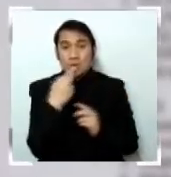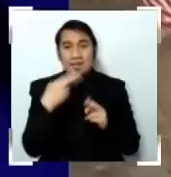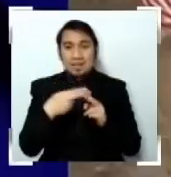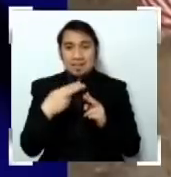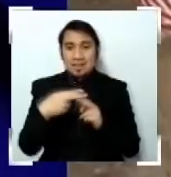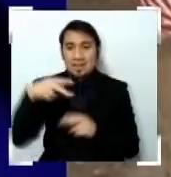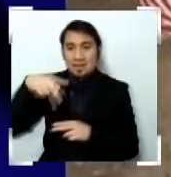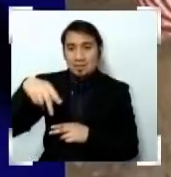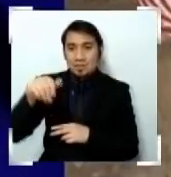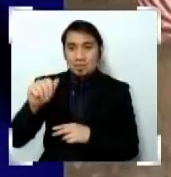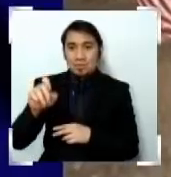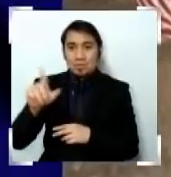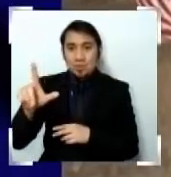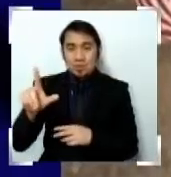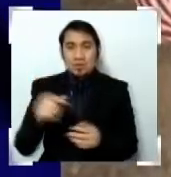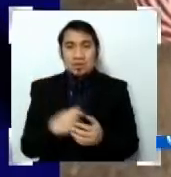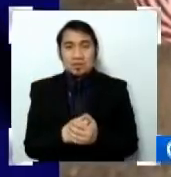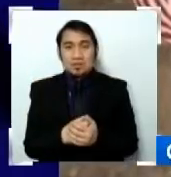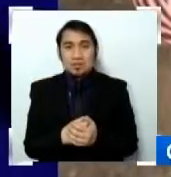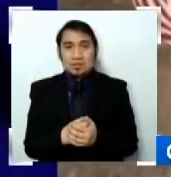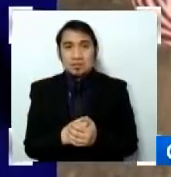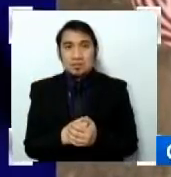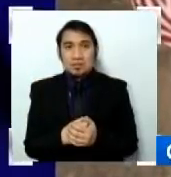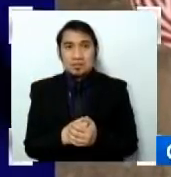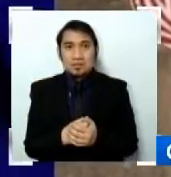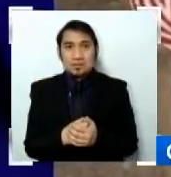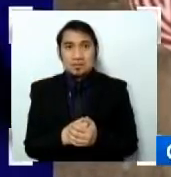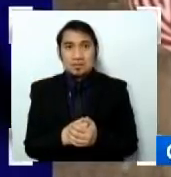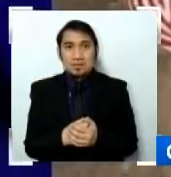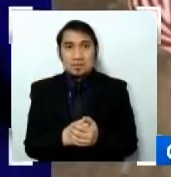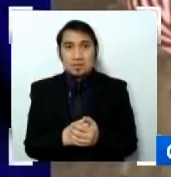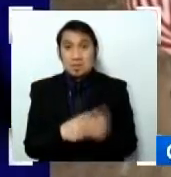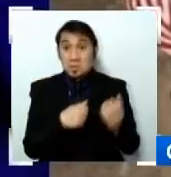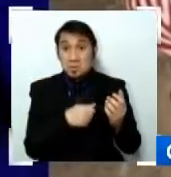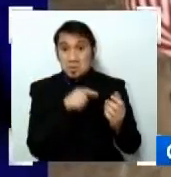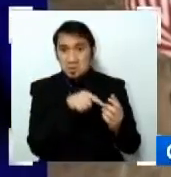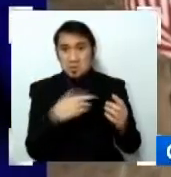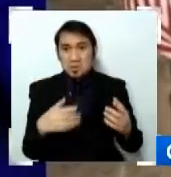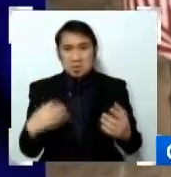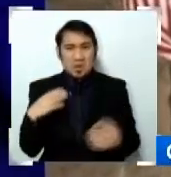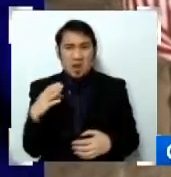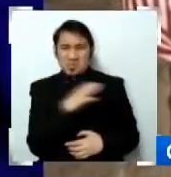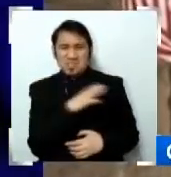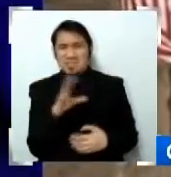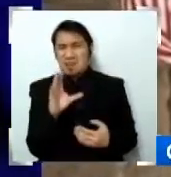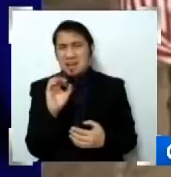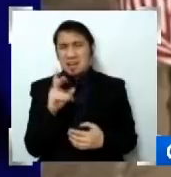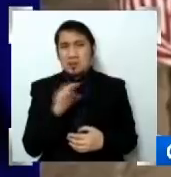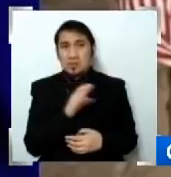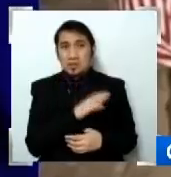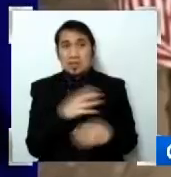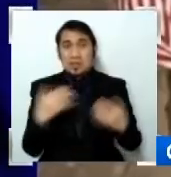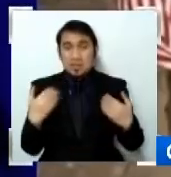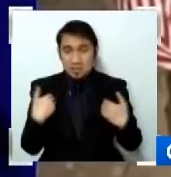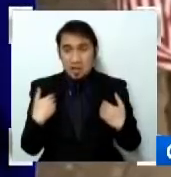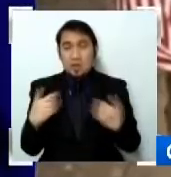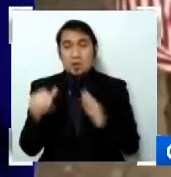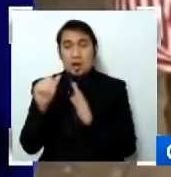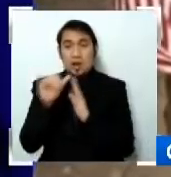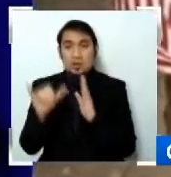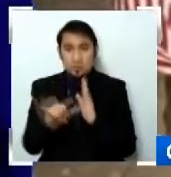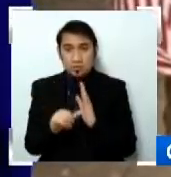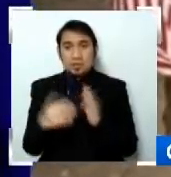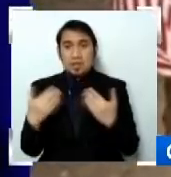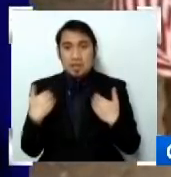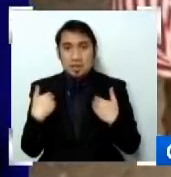Abe. So ngayon po, no comment po kami at inaantay na lang po namin na yung abogado na lang po namin yung makapagbigay sa inyo